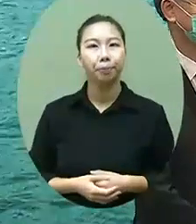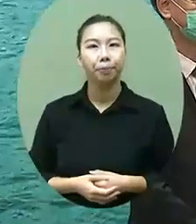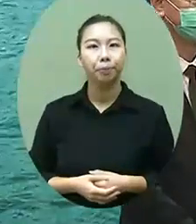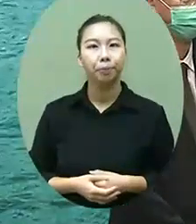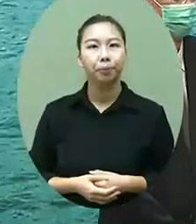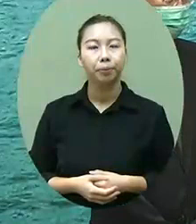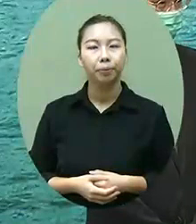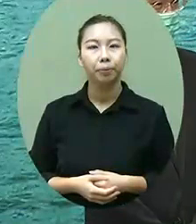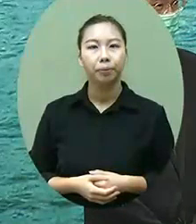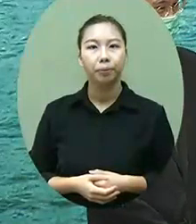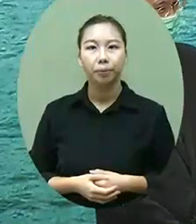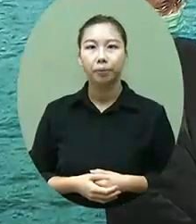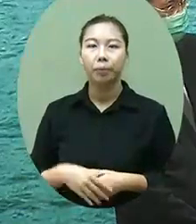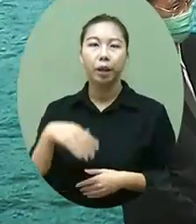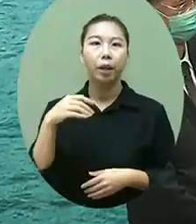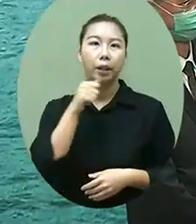該。